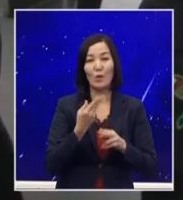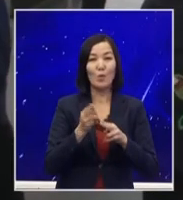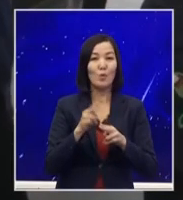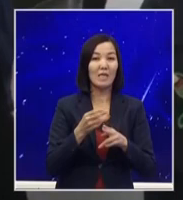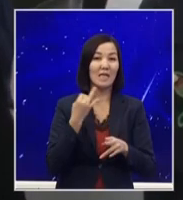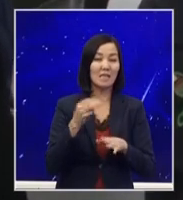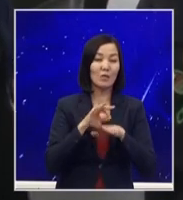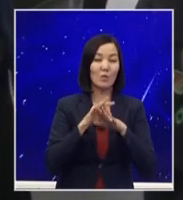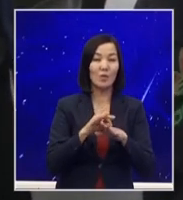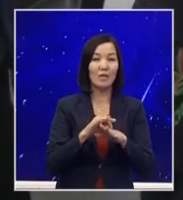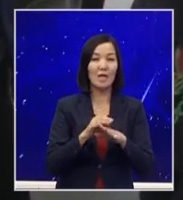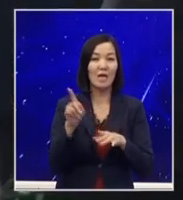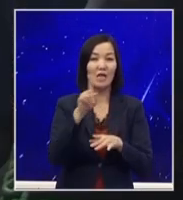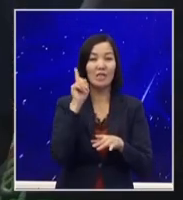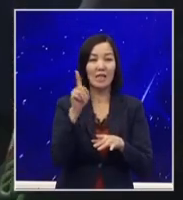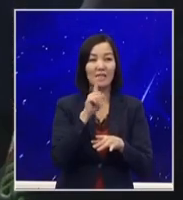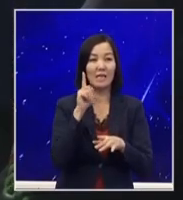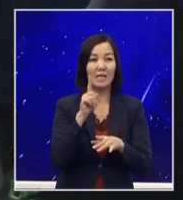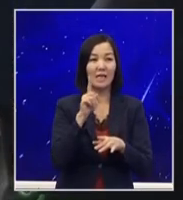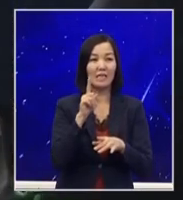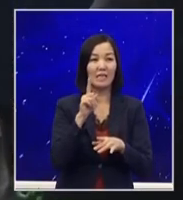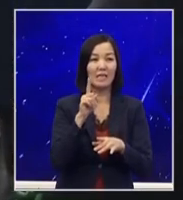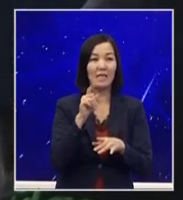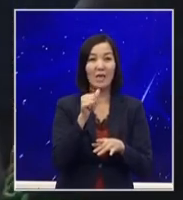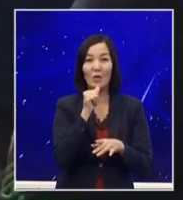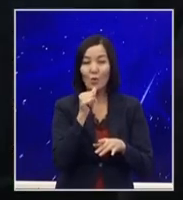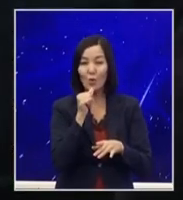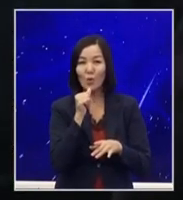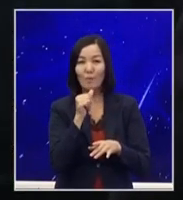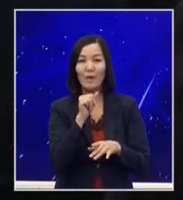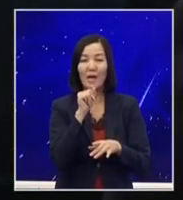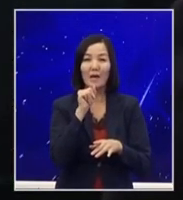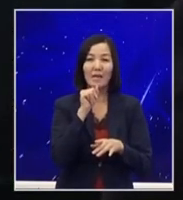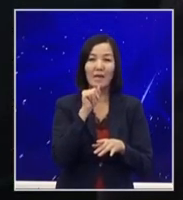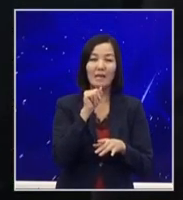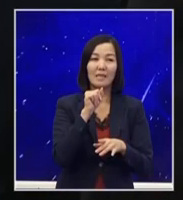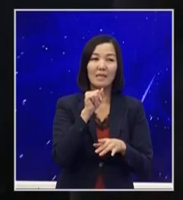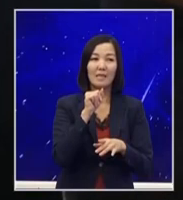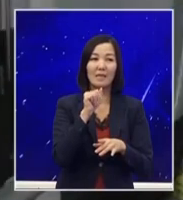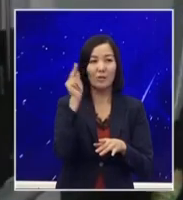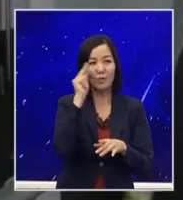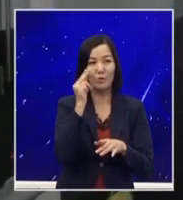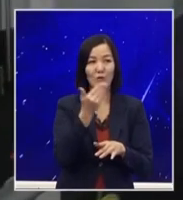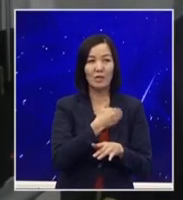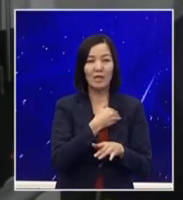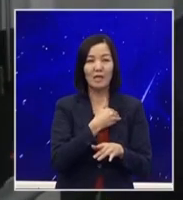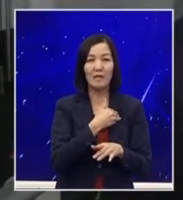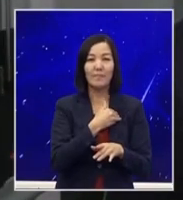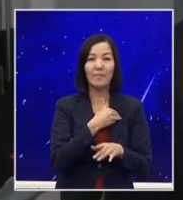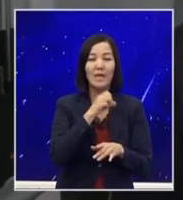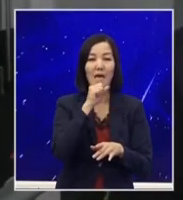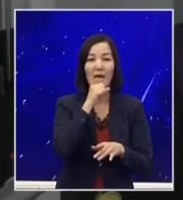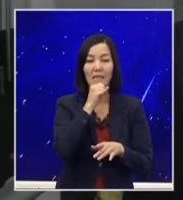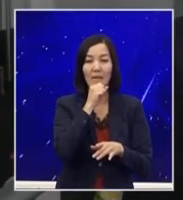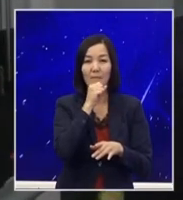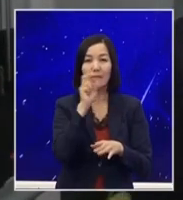итермелегендей. Ал жас буын орайлы сәтті жібермей, кәнігі саңлақтан айла тәсіл үйреніп қалғысы. Әбдуәли атамызға